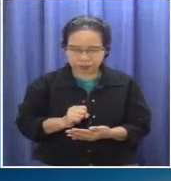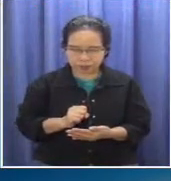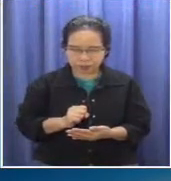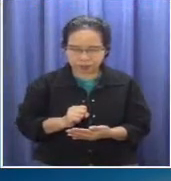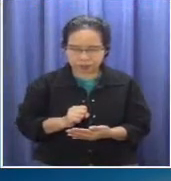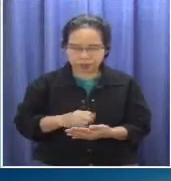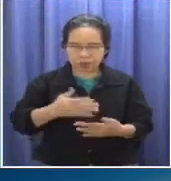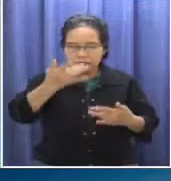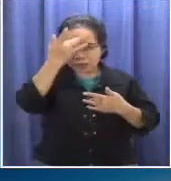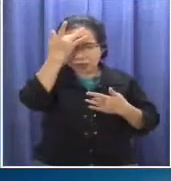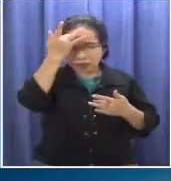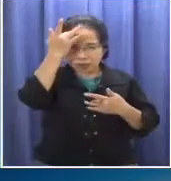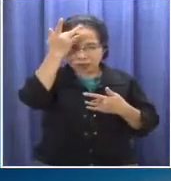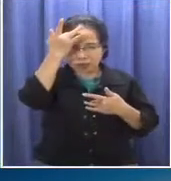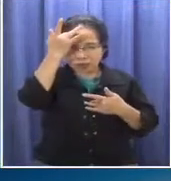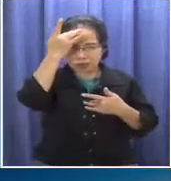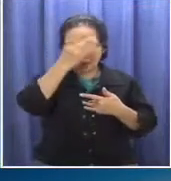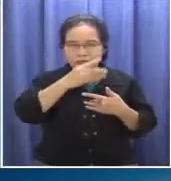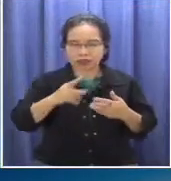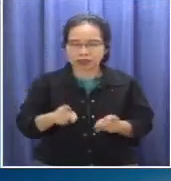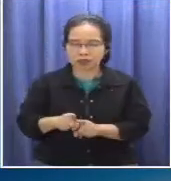karamdaman, ang mga